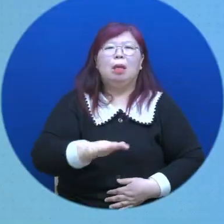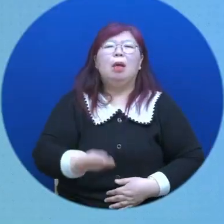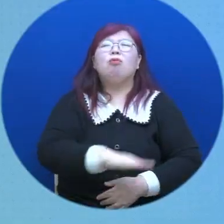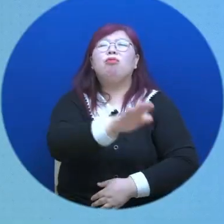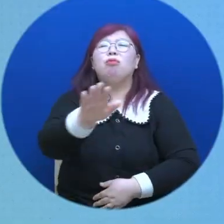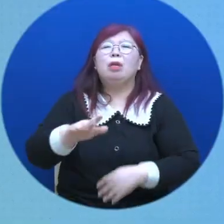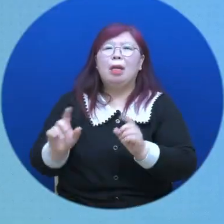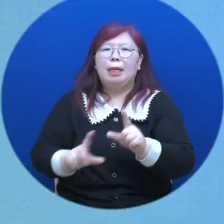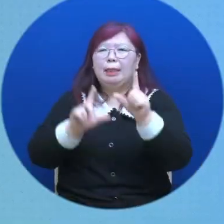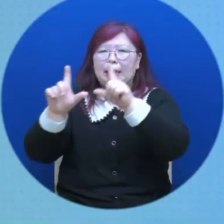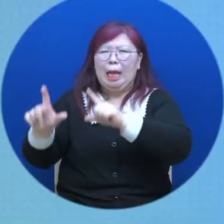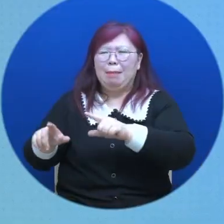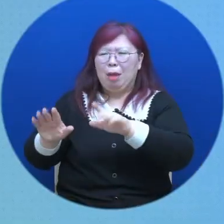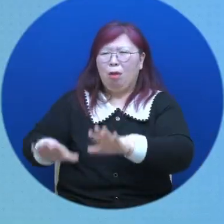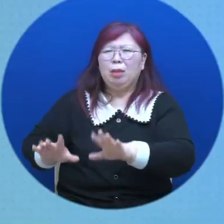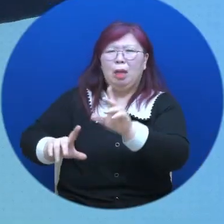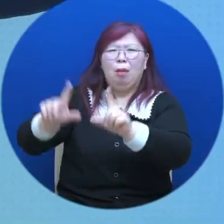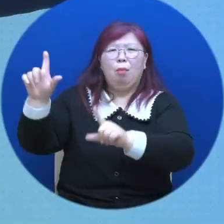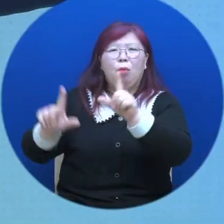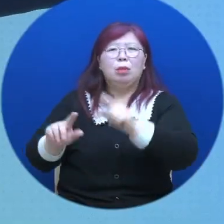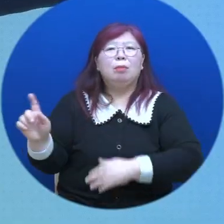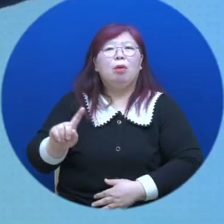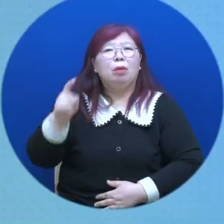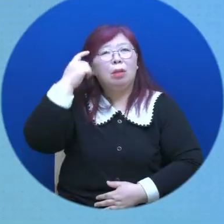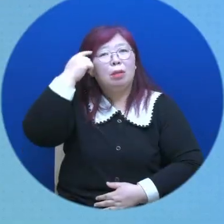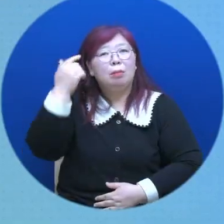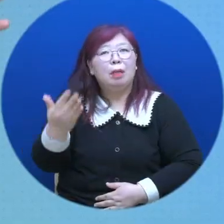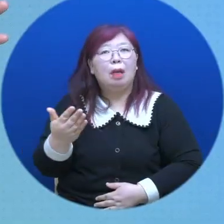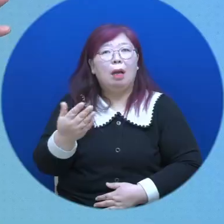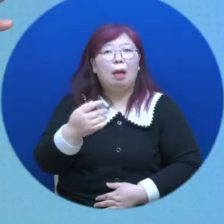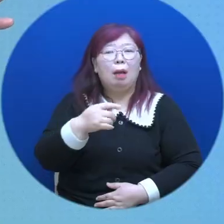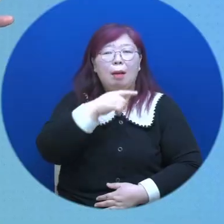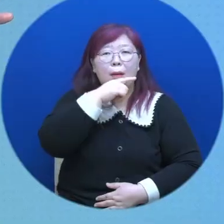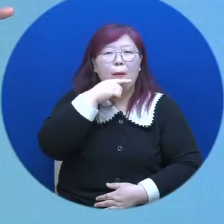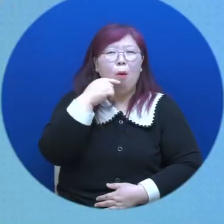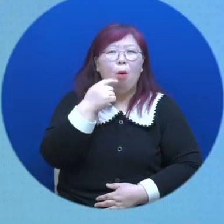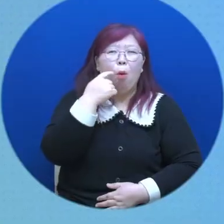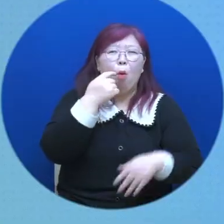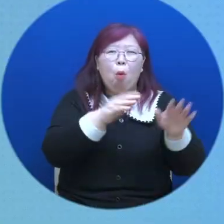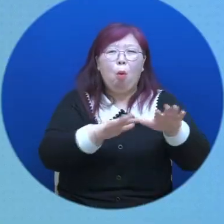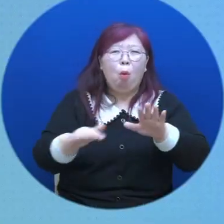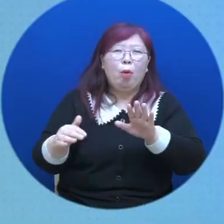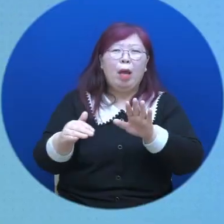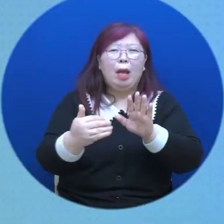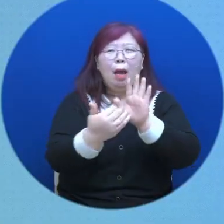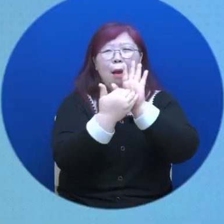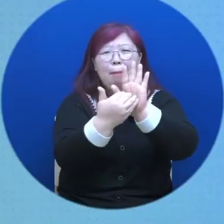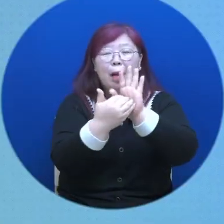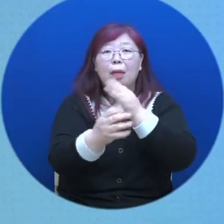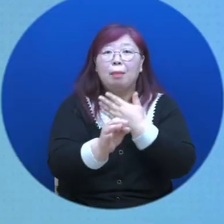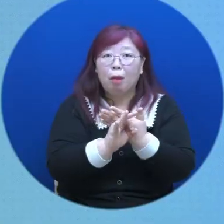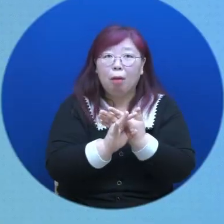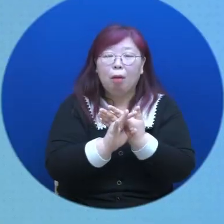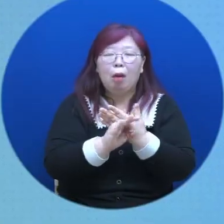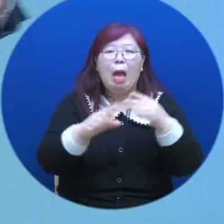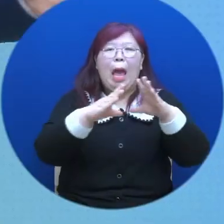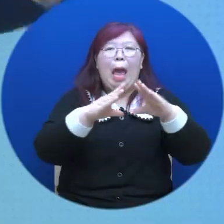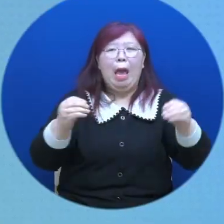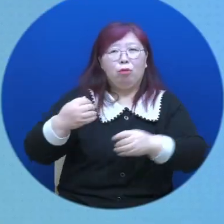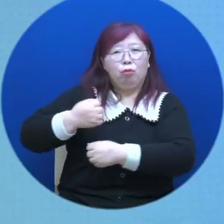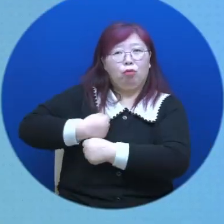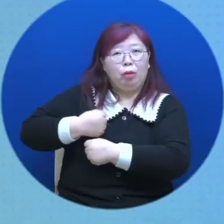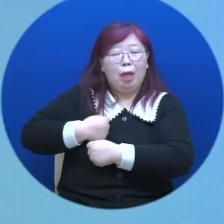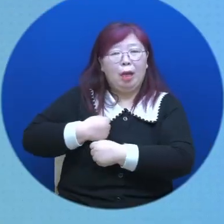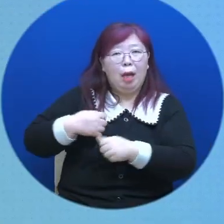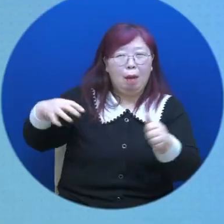있는 삶의 현장에 어떤가요? 홍해가 막히면, 애굽의 군대가 추격해오면 우리는 그